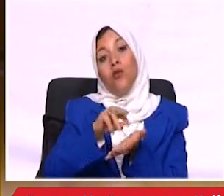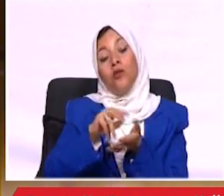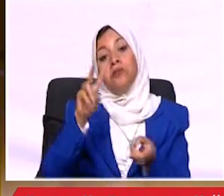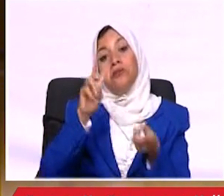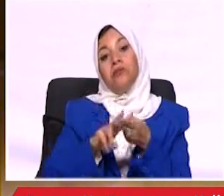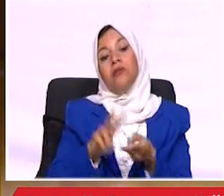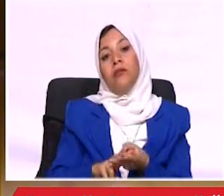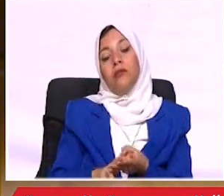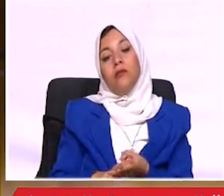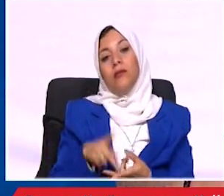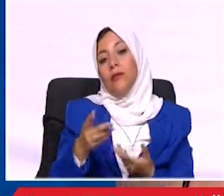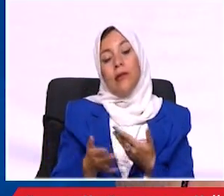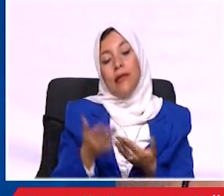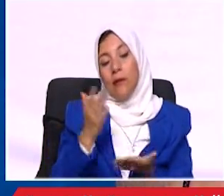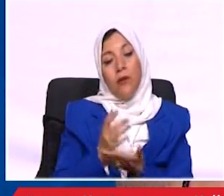ليه ده ما حصلش؟